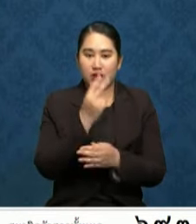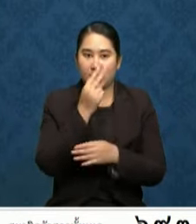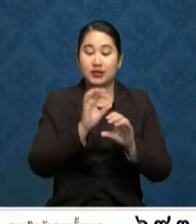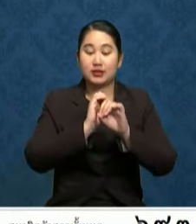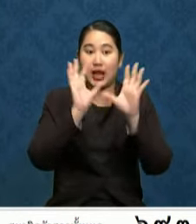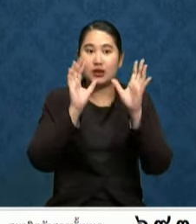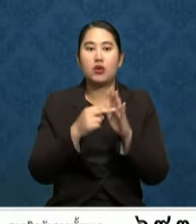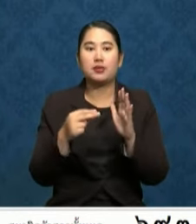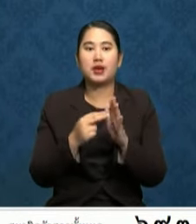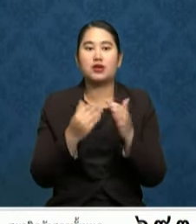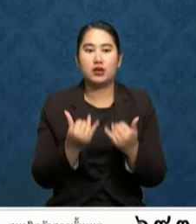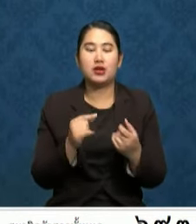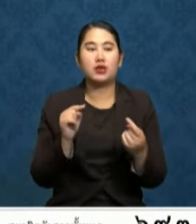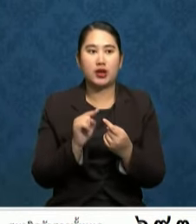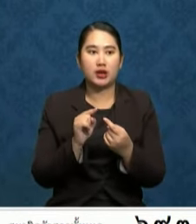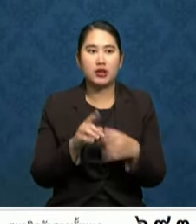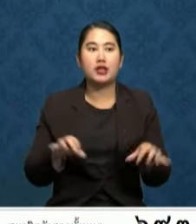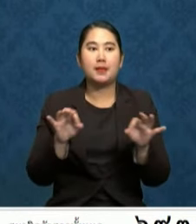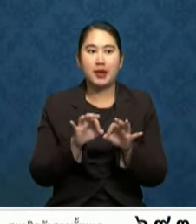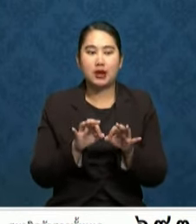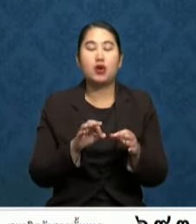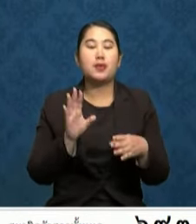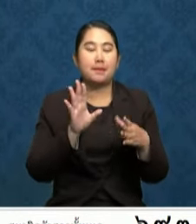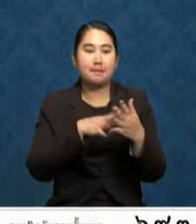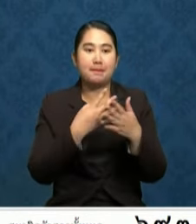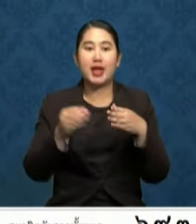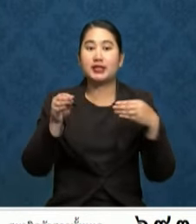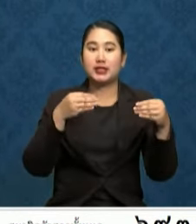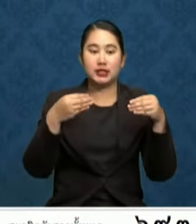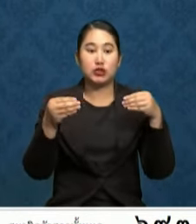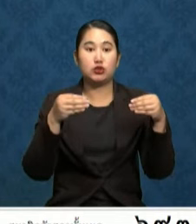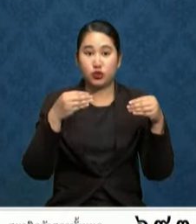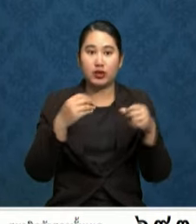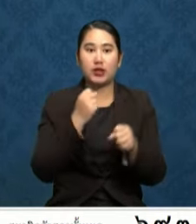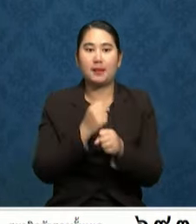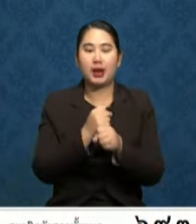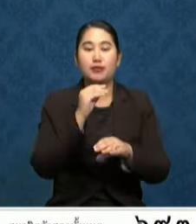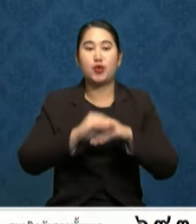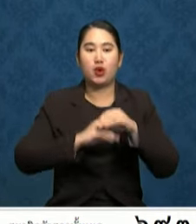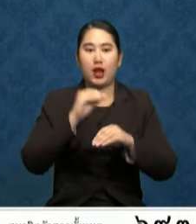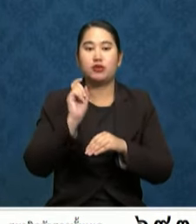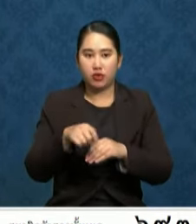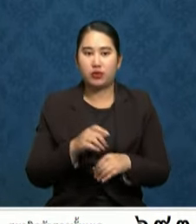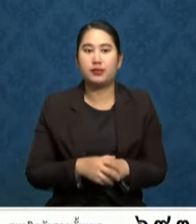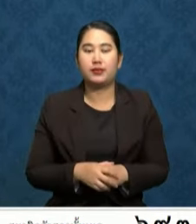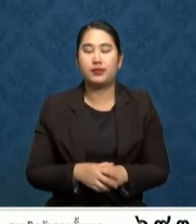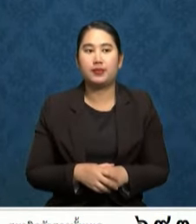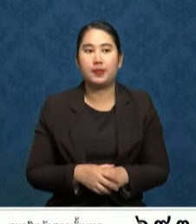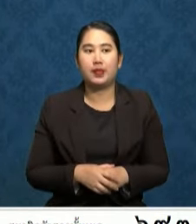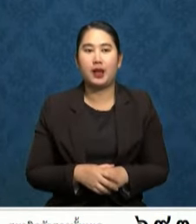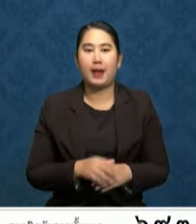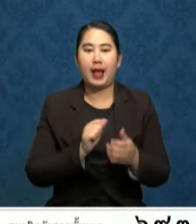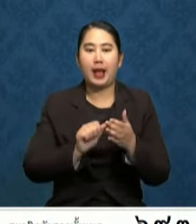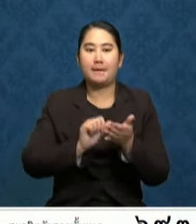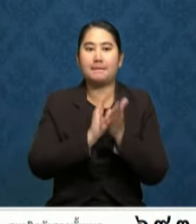เห็นว่าเราต้องมี flexibleหรือมีความยืดหยุ่นของแผนที่จะทำโปรเจคนะครับได้ตลอดเวลาสถารณ์มัน